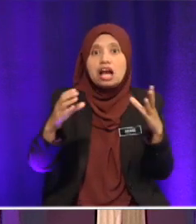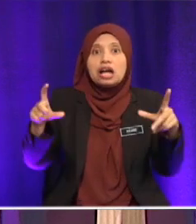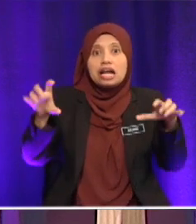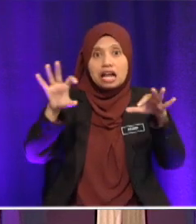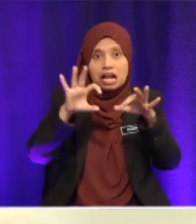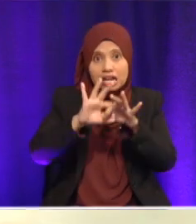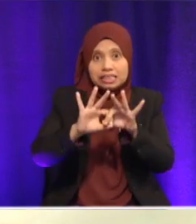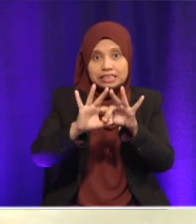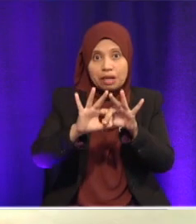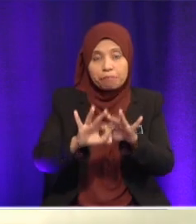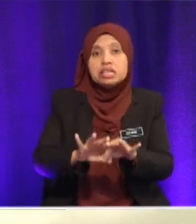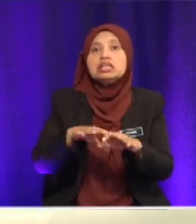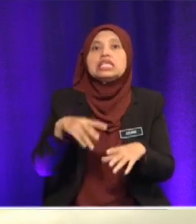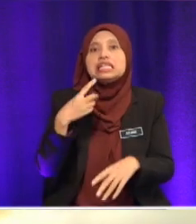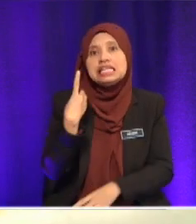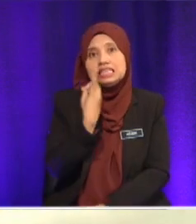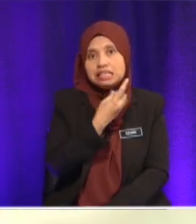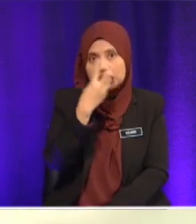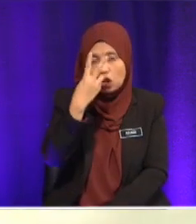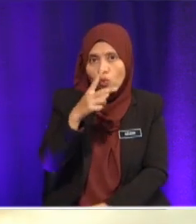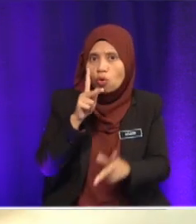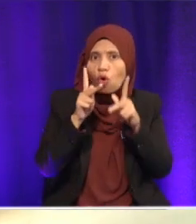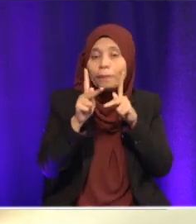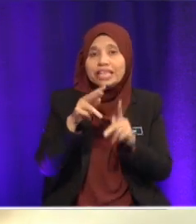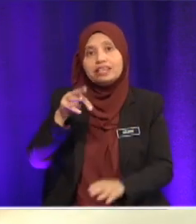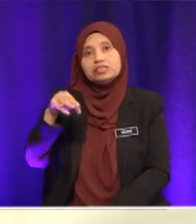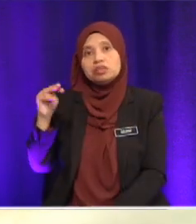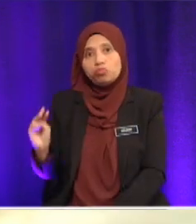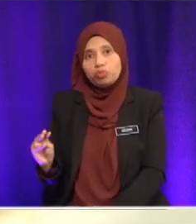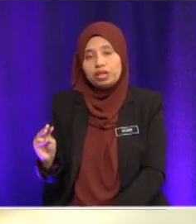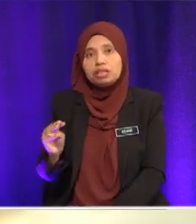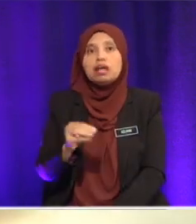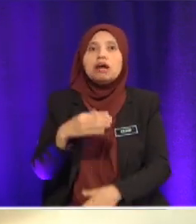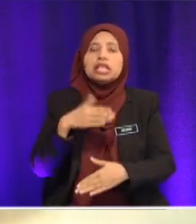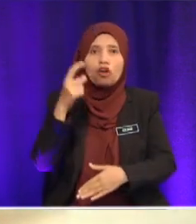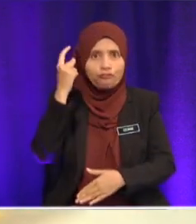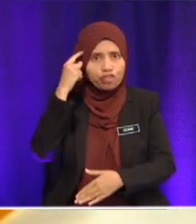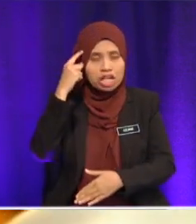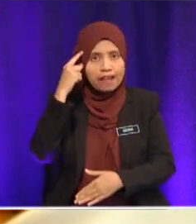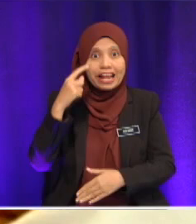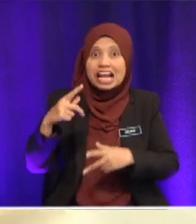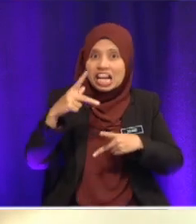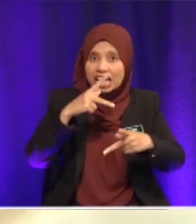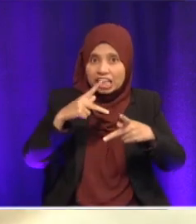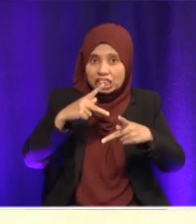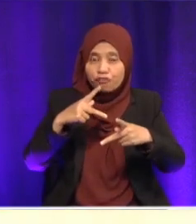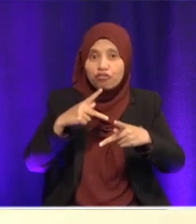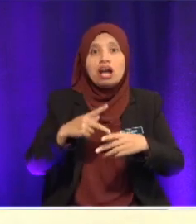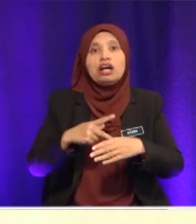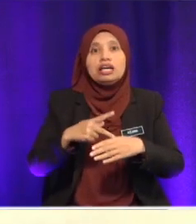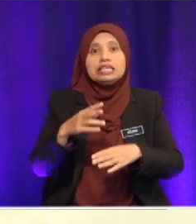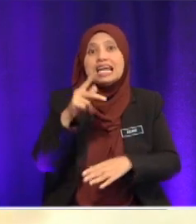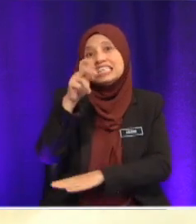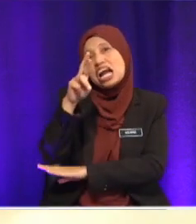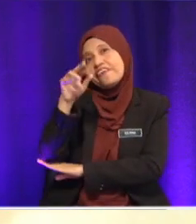dan kita melihat juga pada komunikasi murid itu juga melihat kepada pemikiran di kreatif dan kritis itu tadi yang